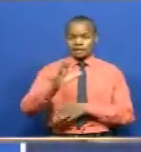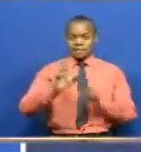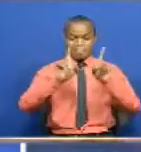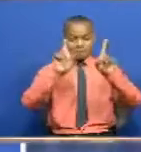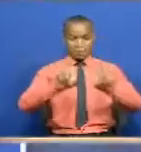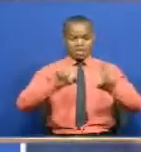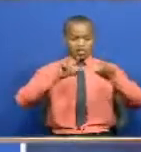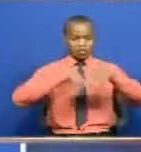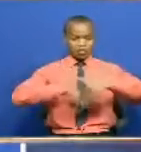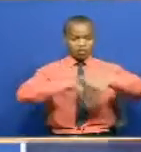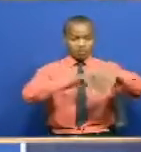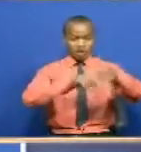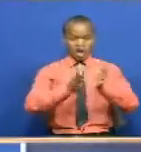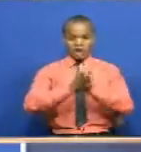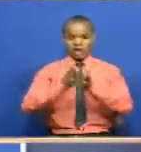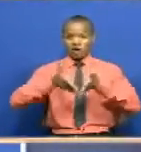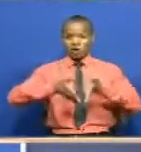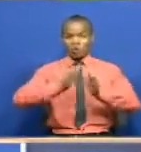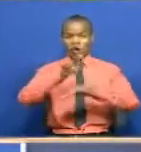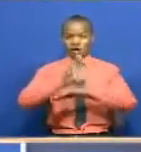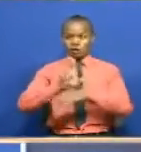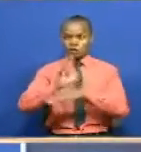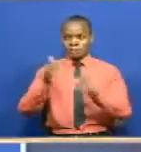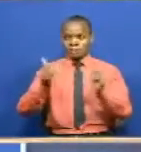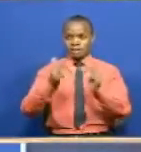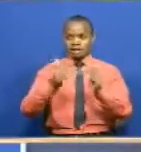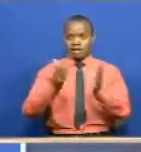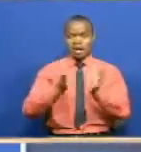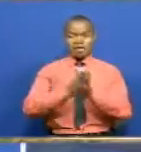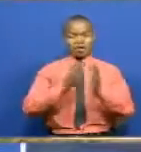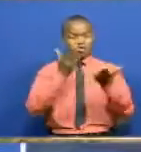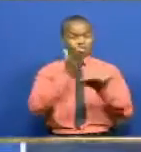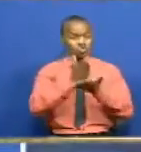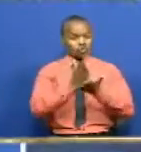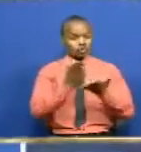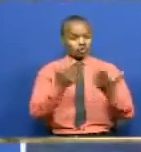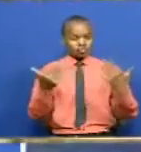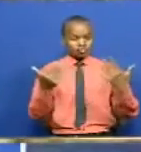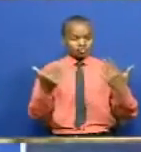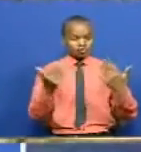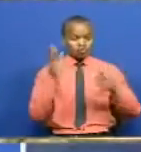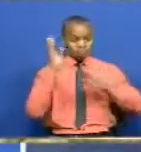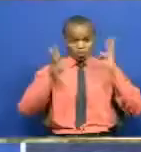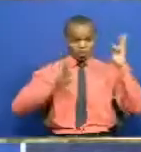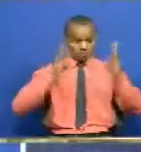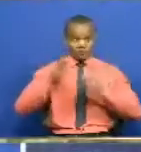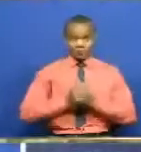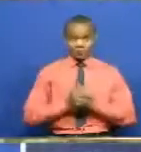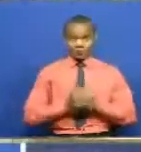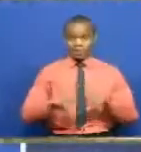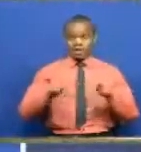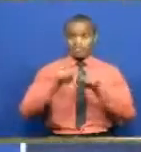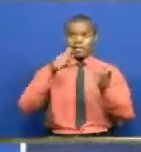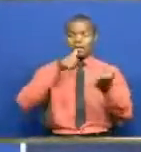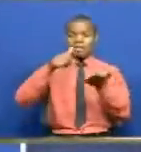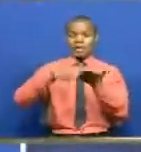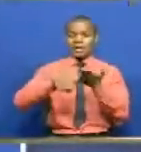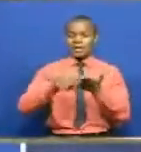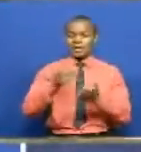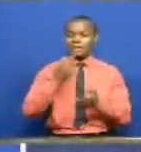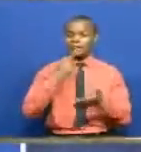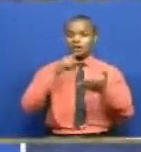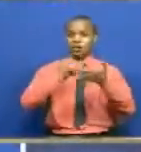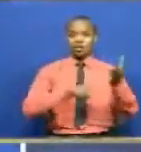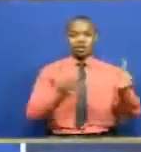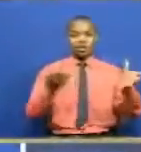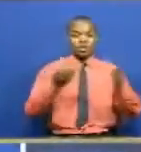na njia iliyotumiwa kuandaa mkutano ilikuwa na utata. Barua hiyo pia inasema chama hicho kilikosa